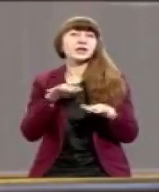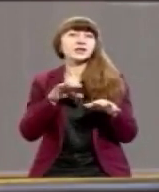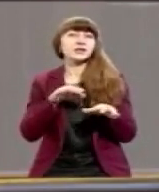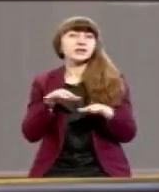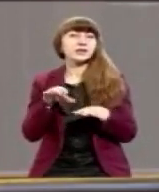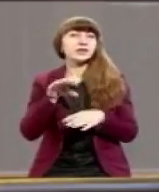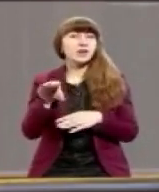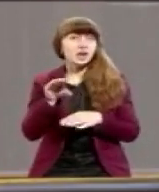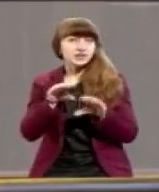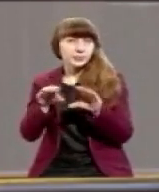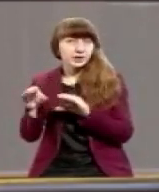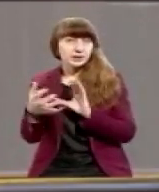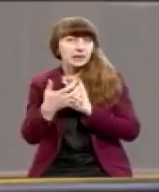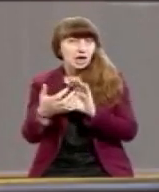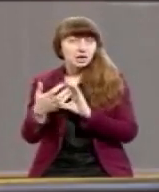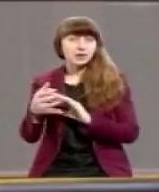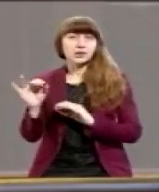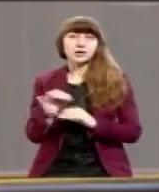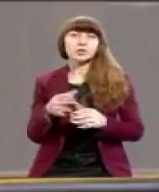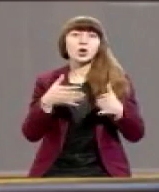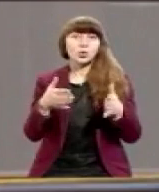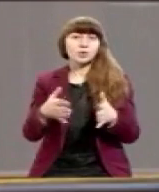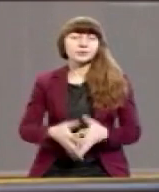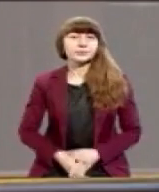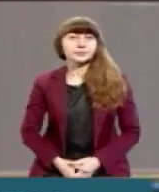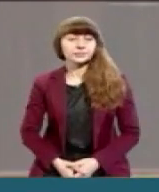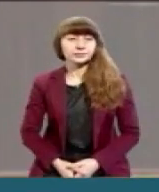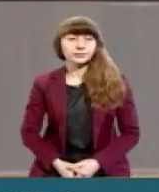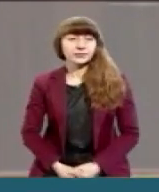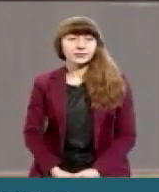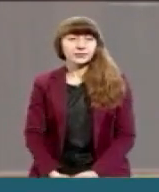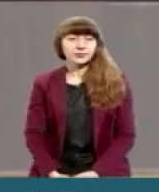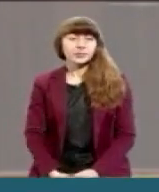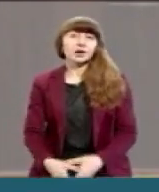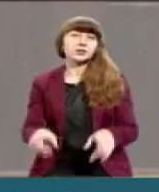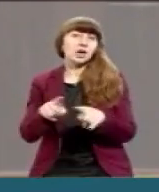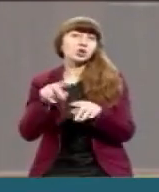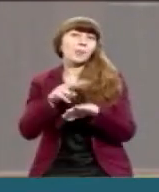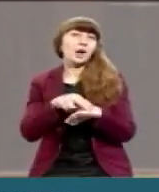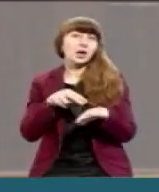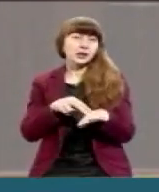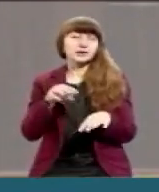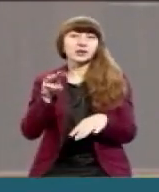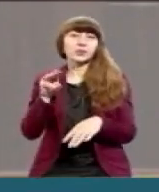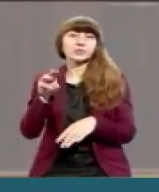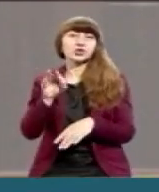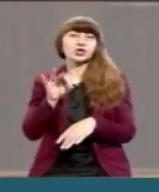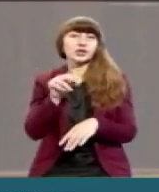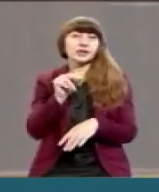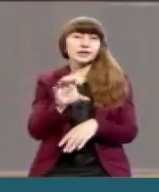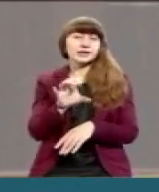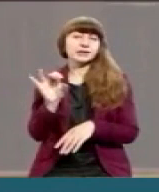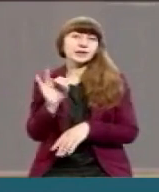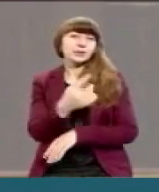және әкімшілік полиция департаменті арасында бірлескен іс-қимыл алгоритм әзірленіп, жоспар құрылуда. Қар басу қаупі жоғары